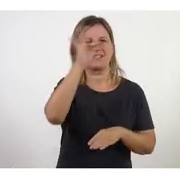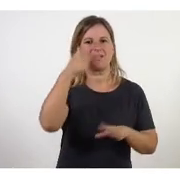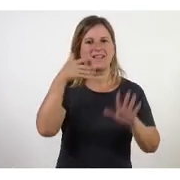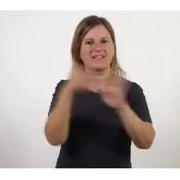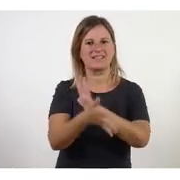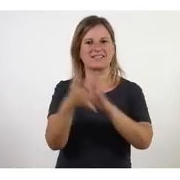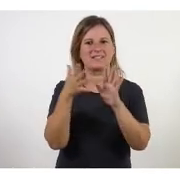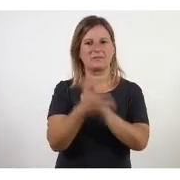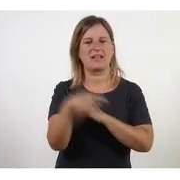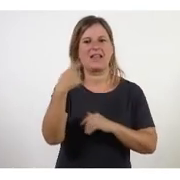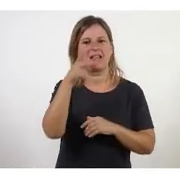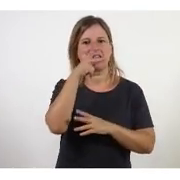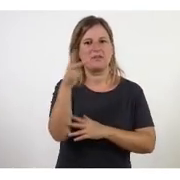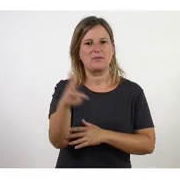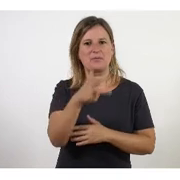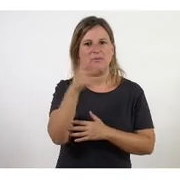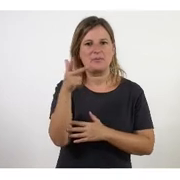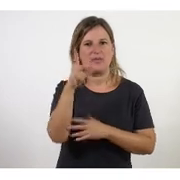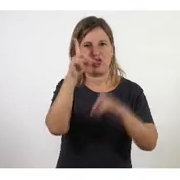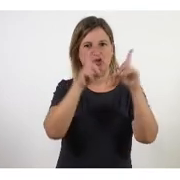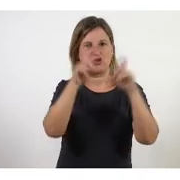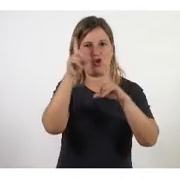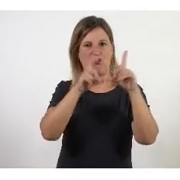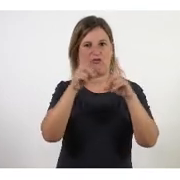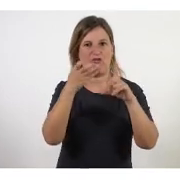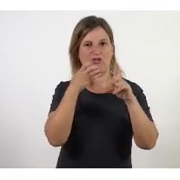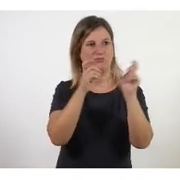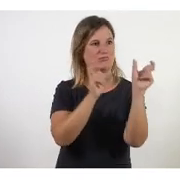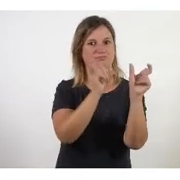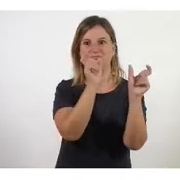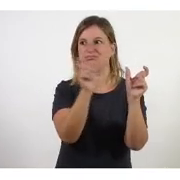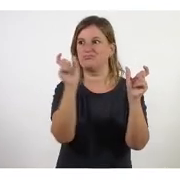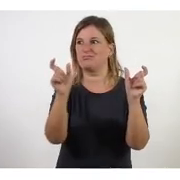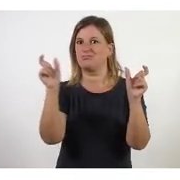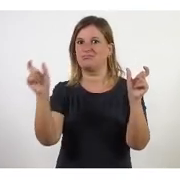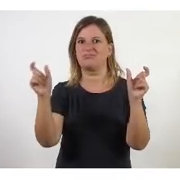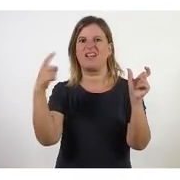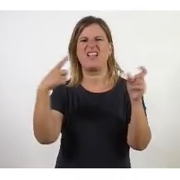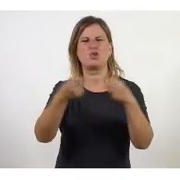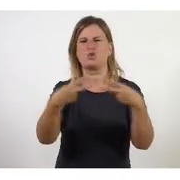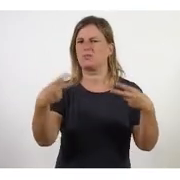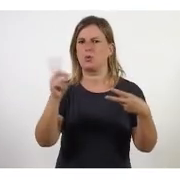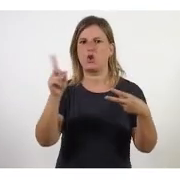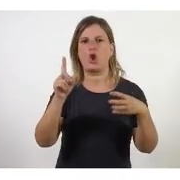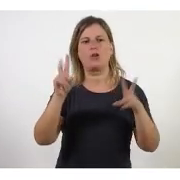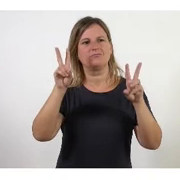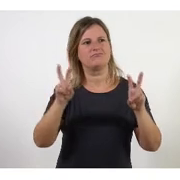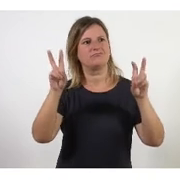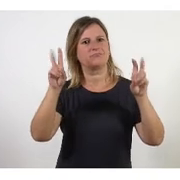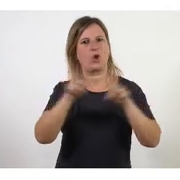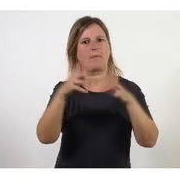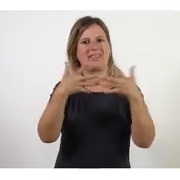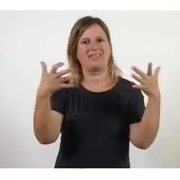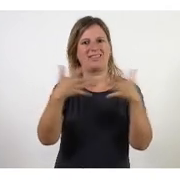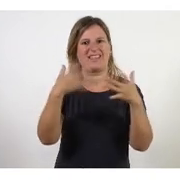d'aquells vídeos fets amb fotos que tenien textos que no són subtítols pròpiament, sinó textos més creatius.